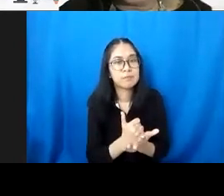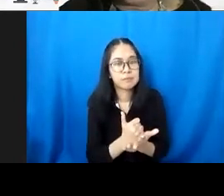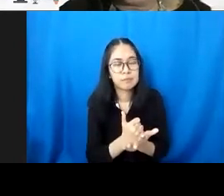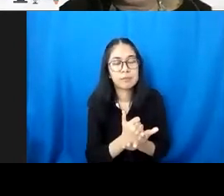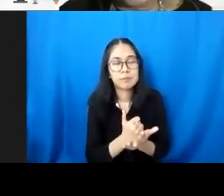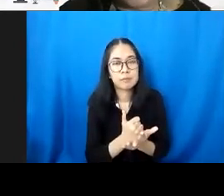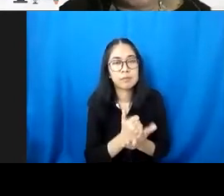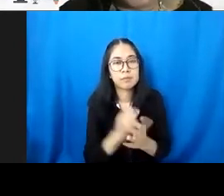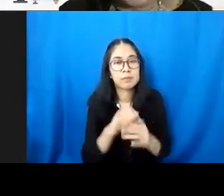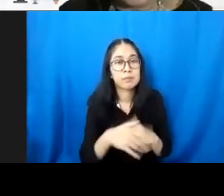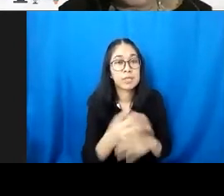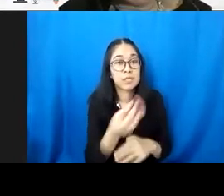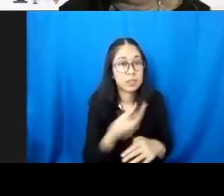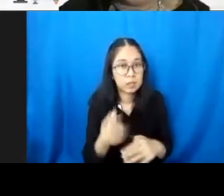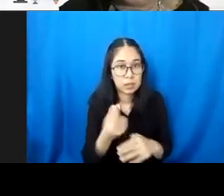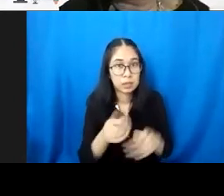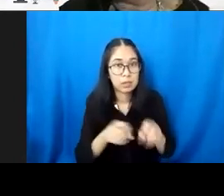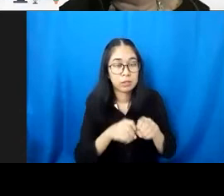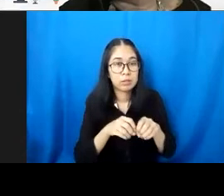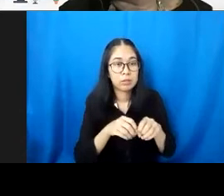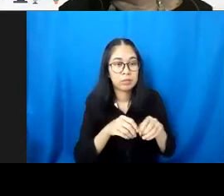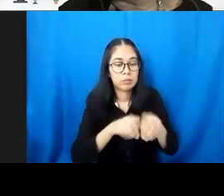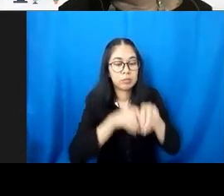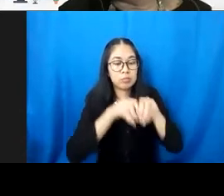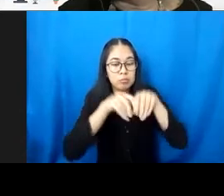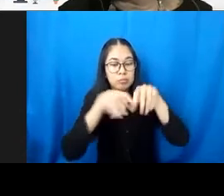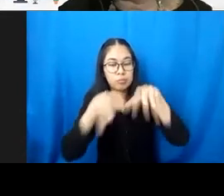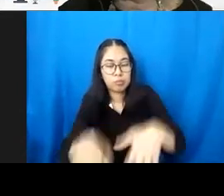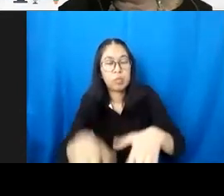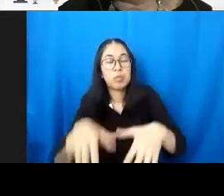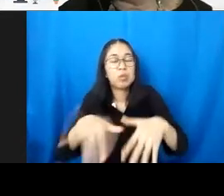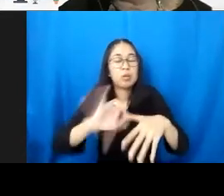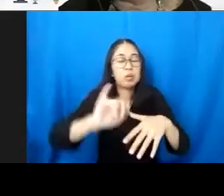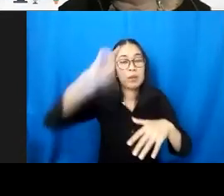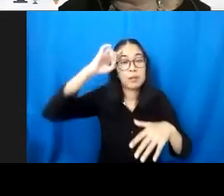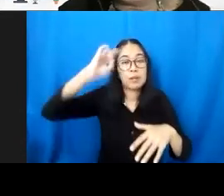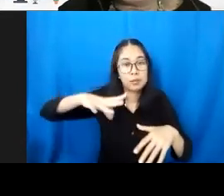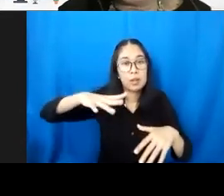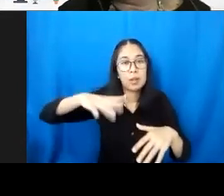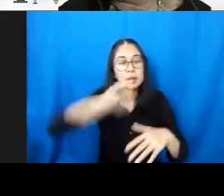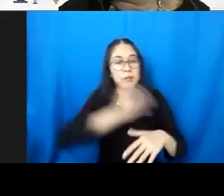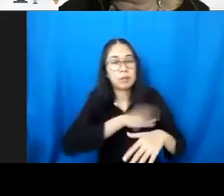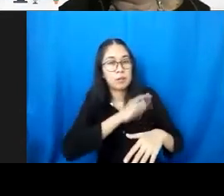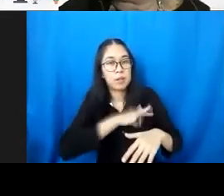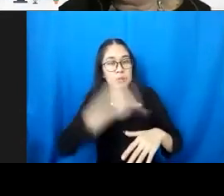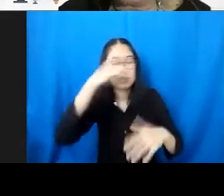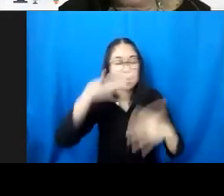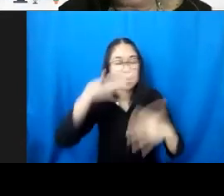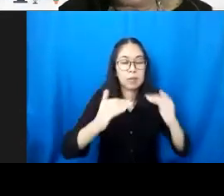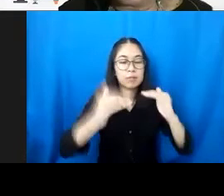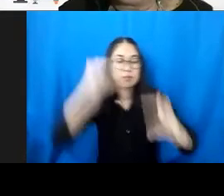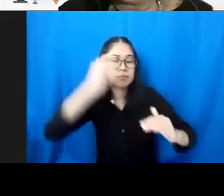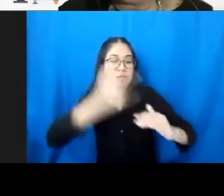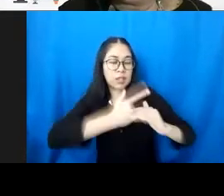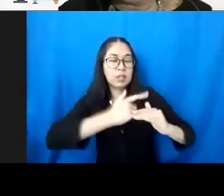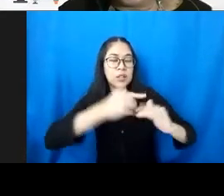dialokasikan sampai ke desa dan dimanfaatkan untuk penurunan stunting itu hanya kecil sekali.